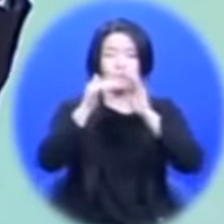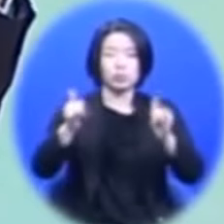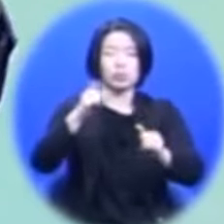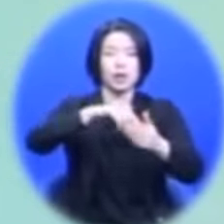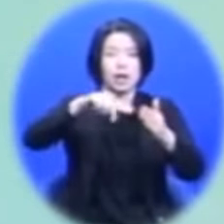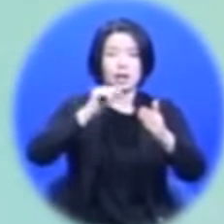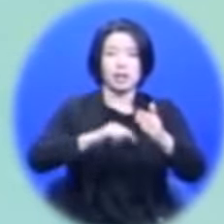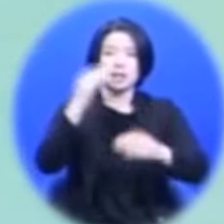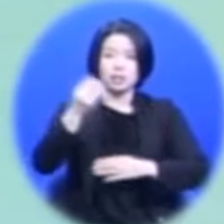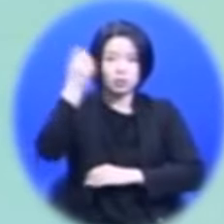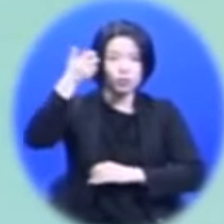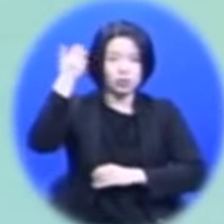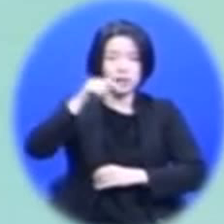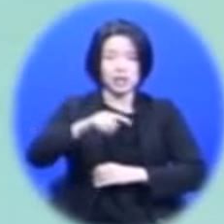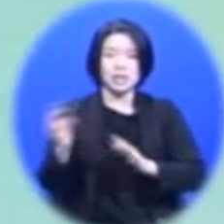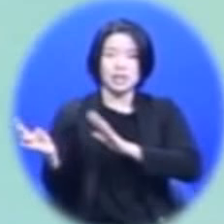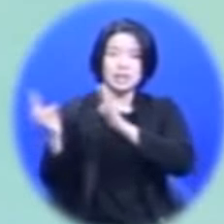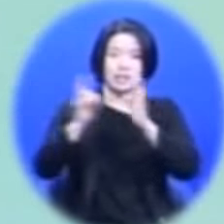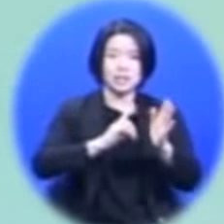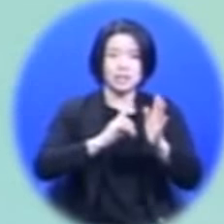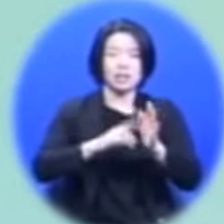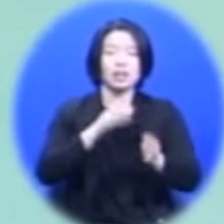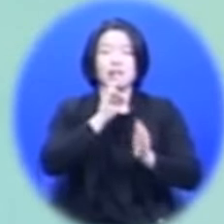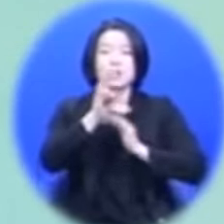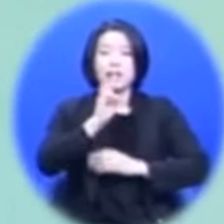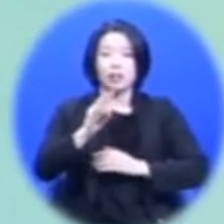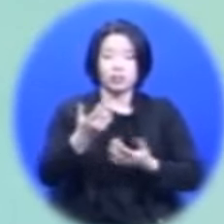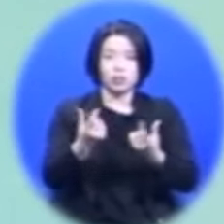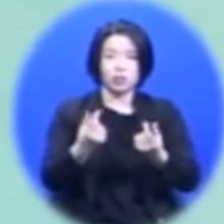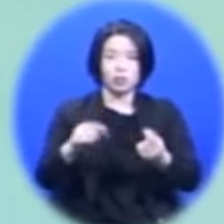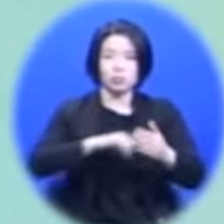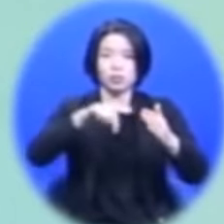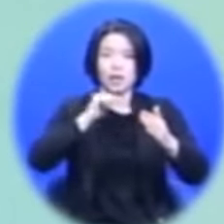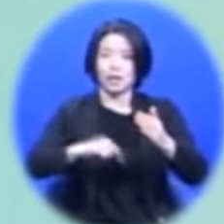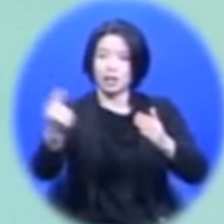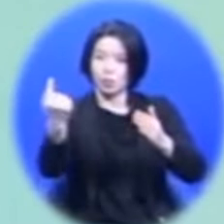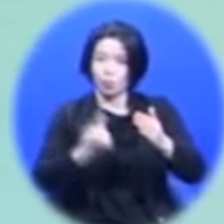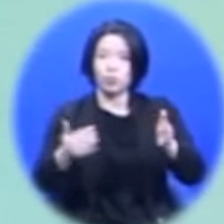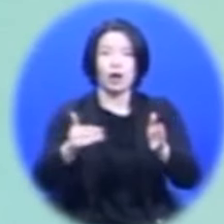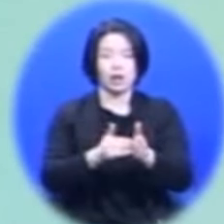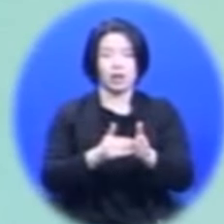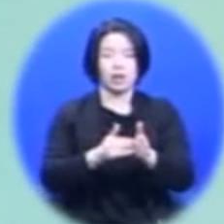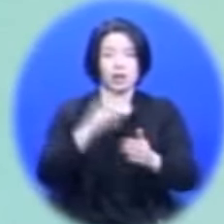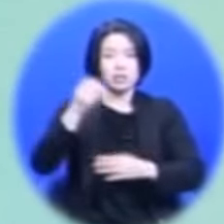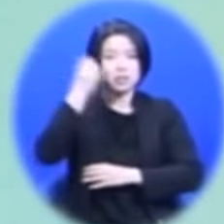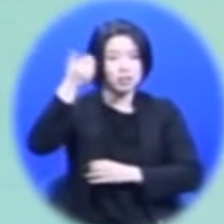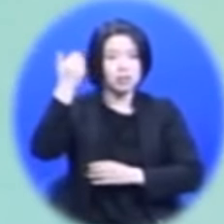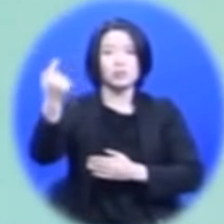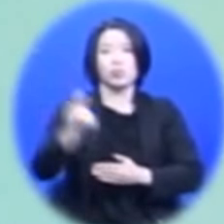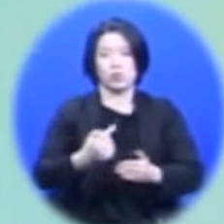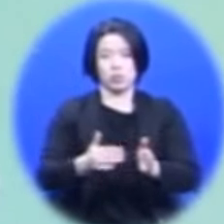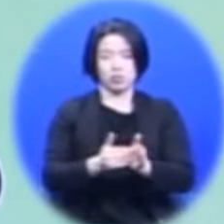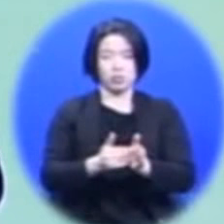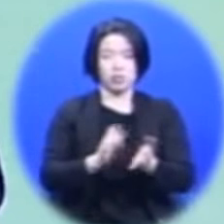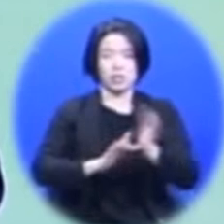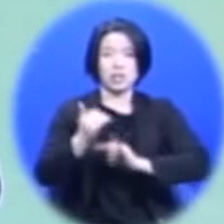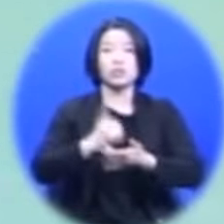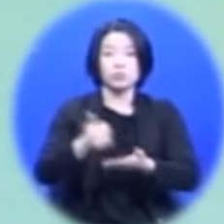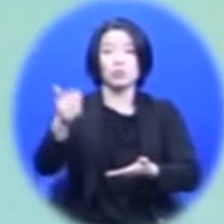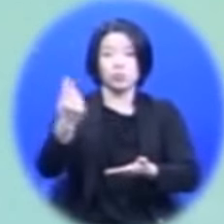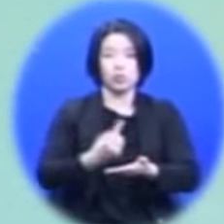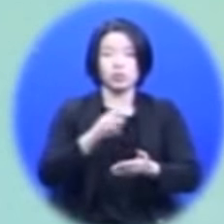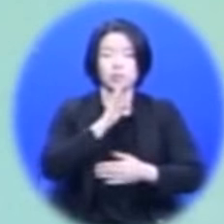성령이 이 에스겔 예언처럼 우리 안에 오셨습니다. 성령님이 오셨어요. 예수님이 오신